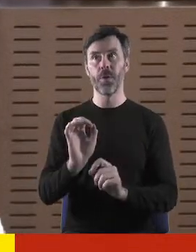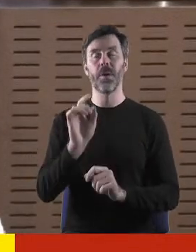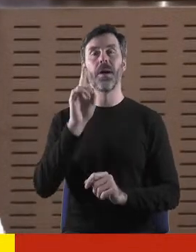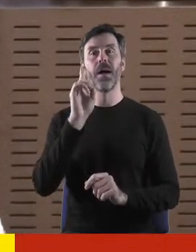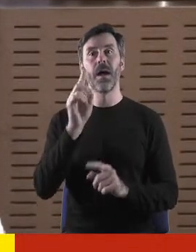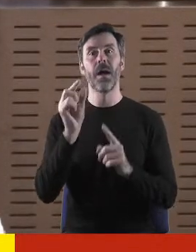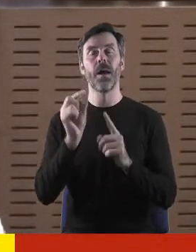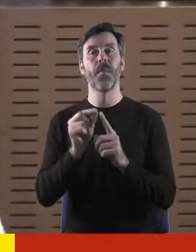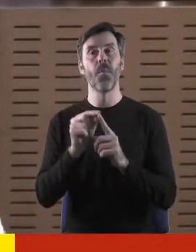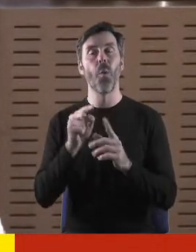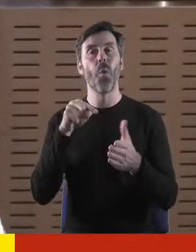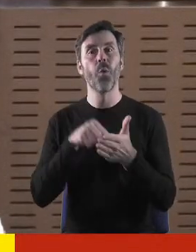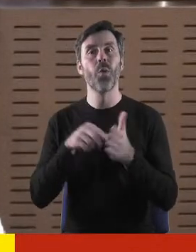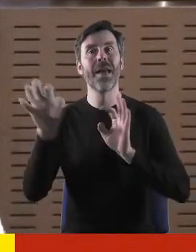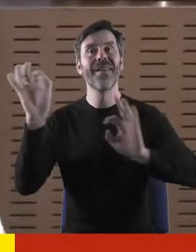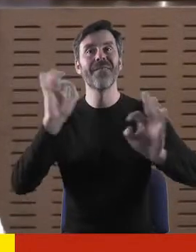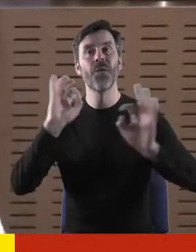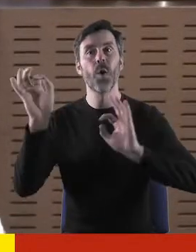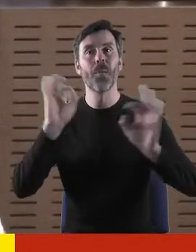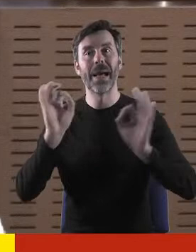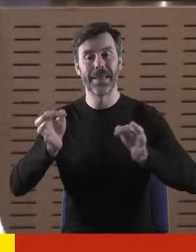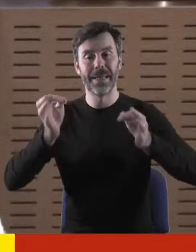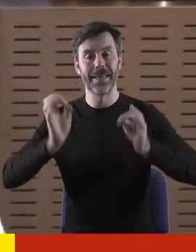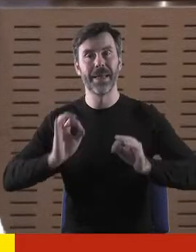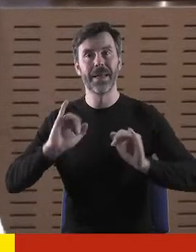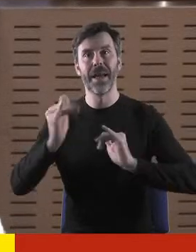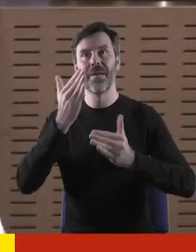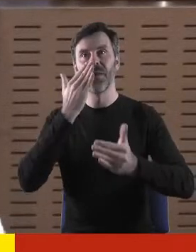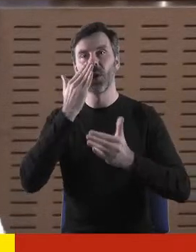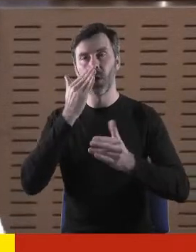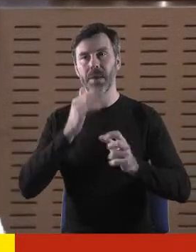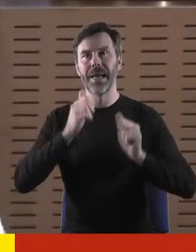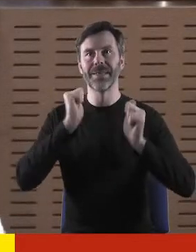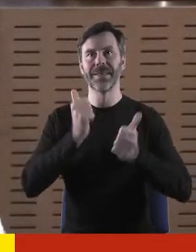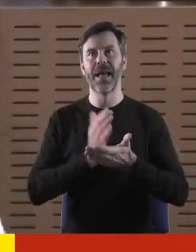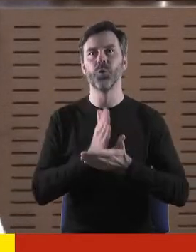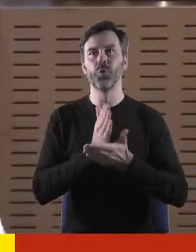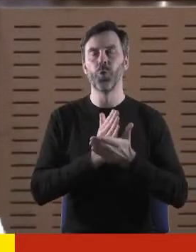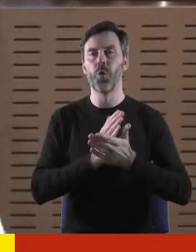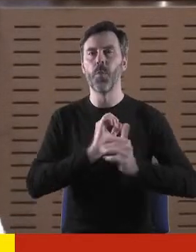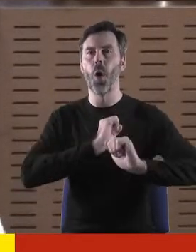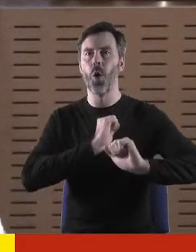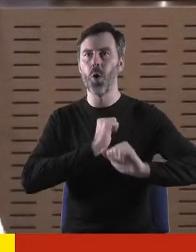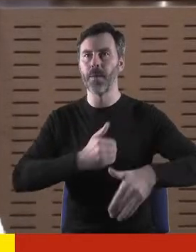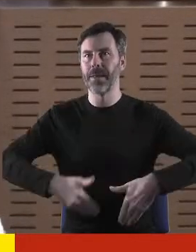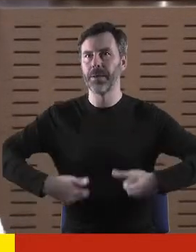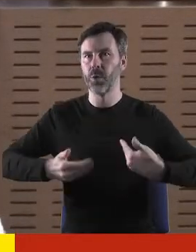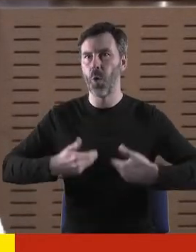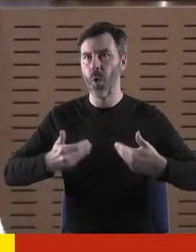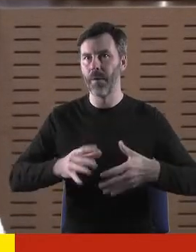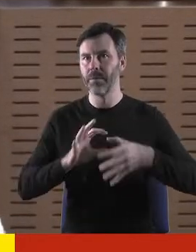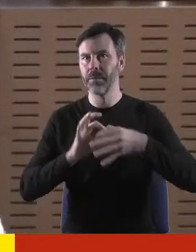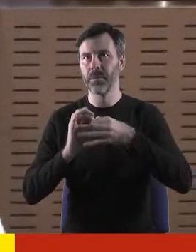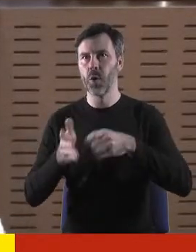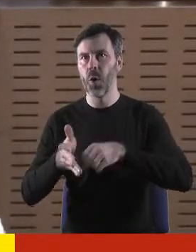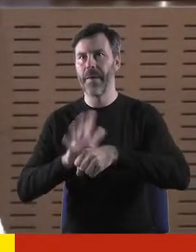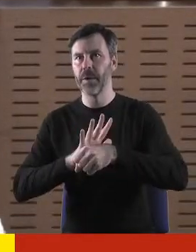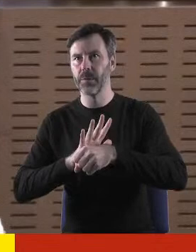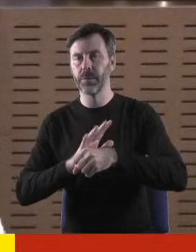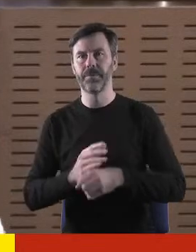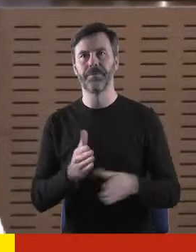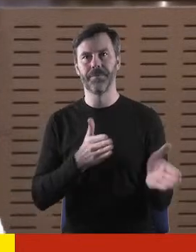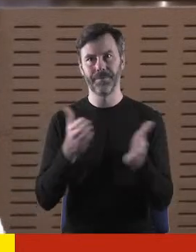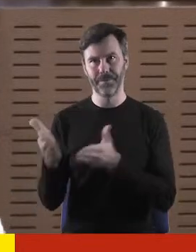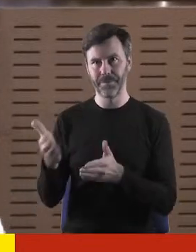punkt ten dotyczy informacji aktualnej o stanie służb ochrony zdrowia w związku z COVID-19. Proszę bardzo, pan radny Marcin